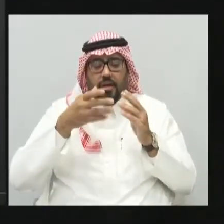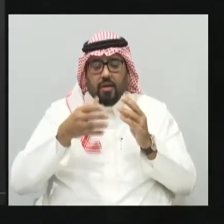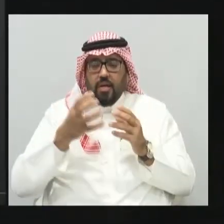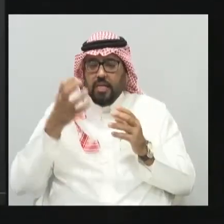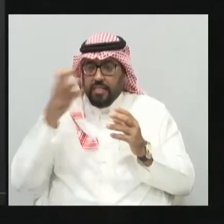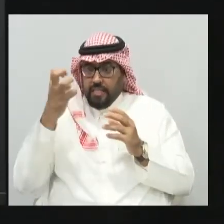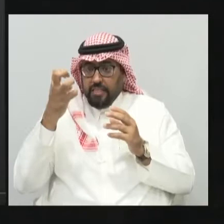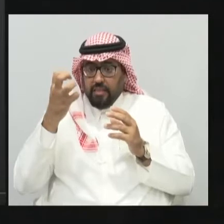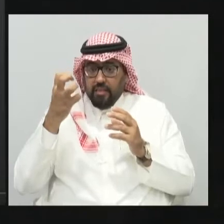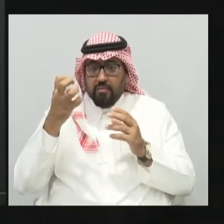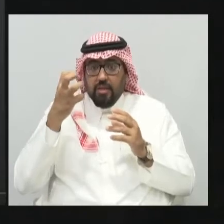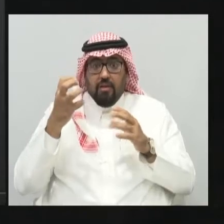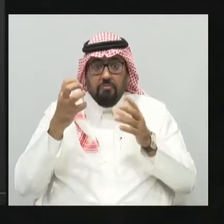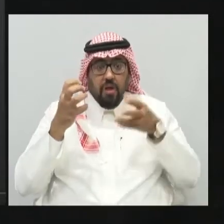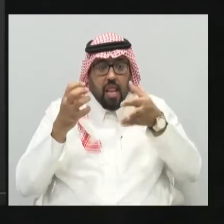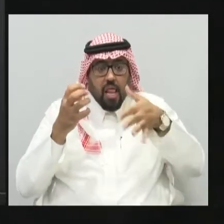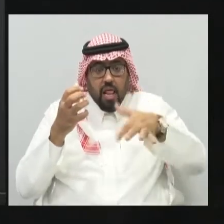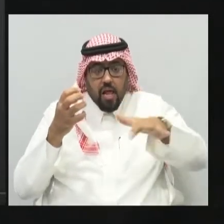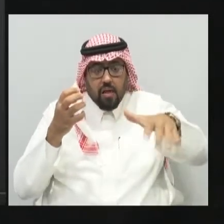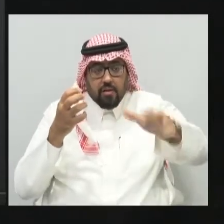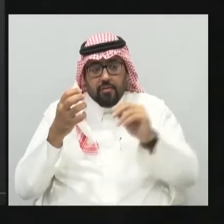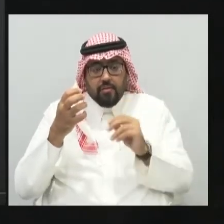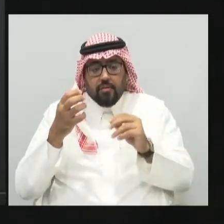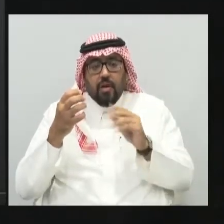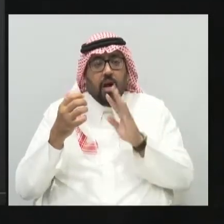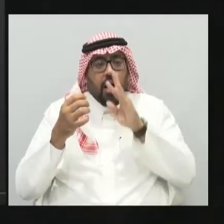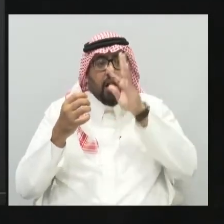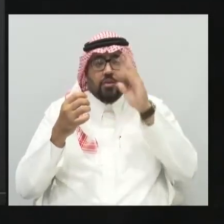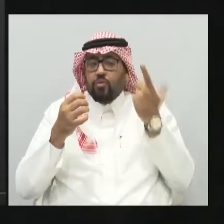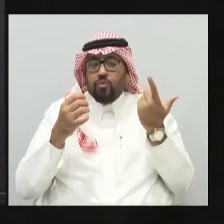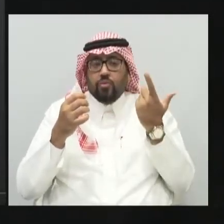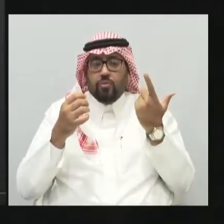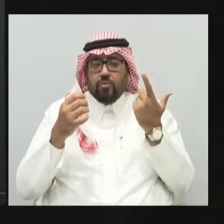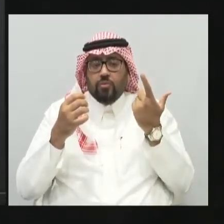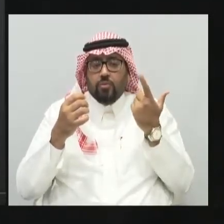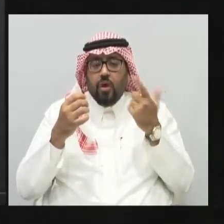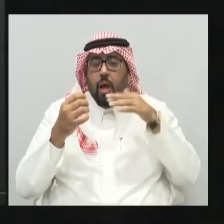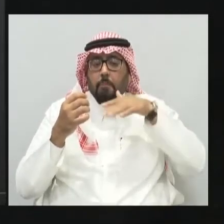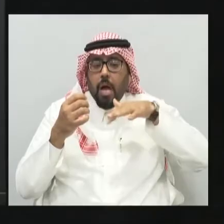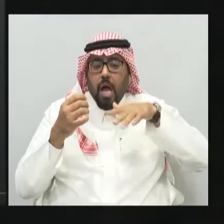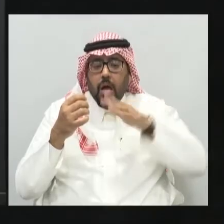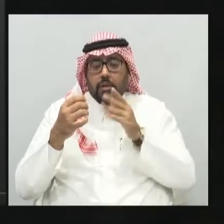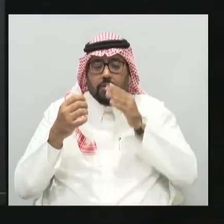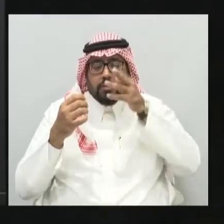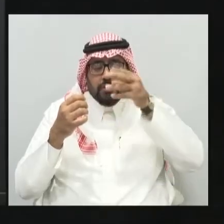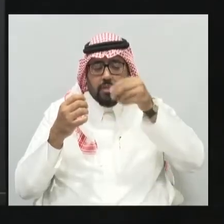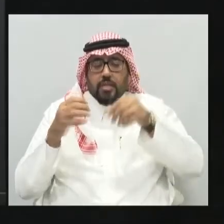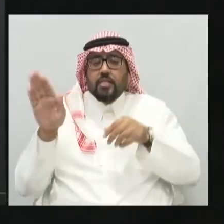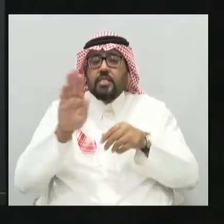صلبه ولا سائله ولا غاز احسنتم الماء